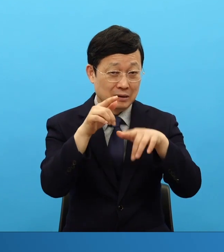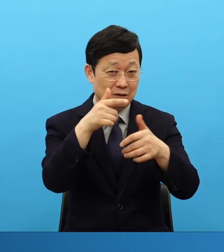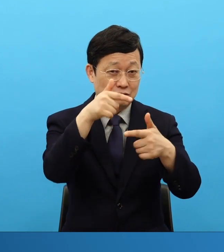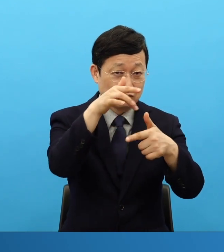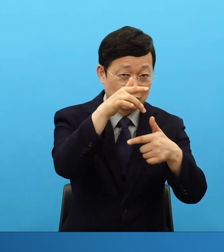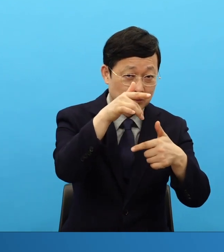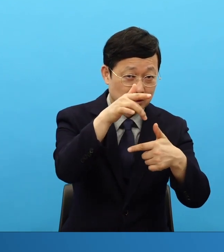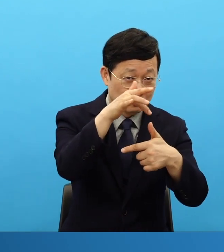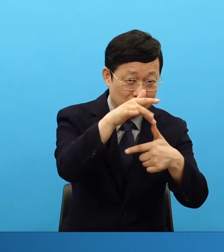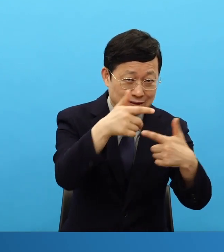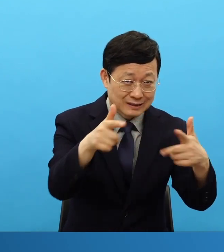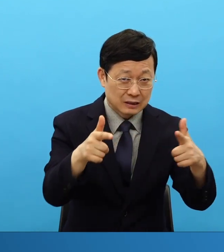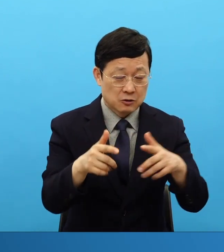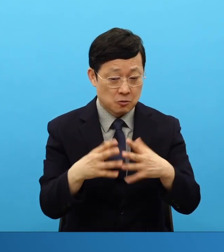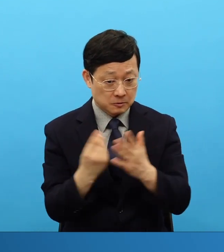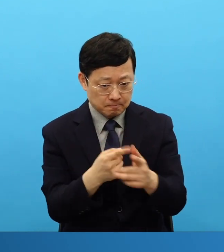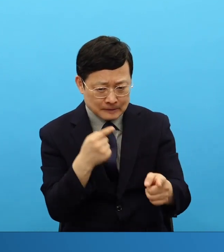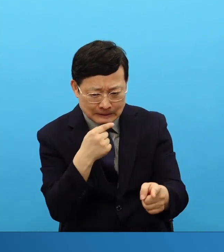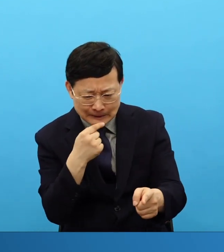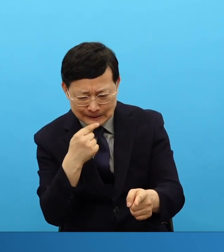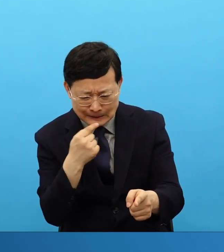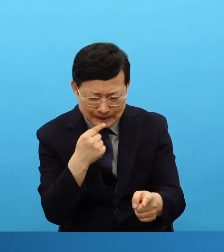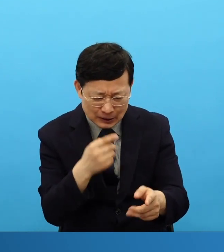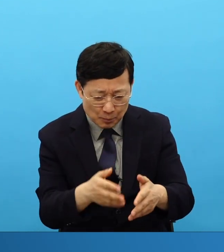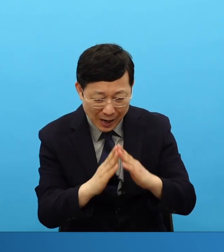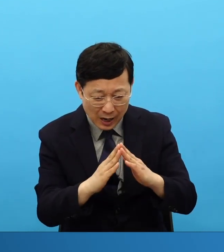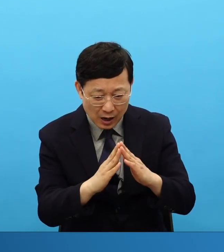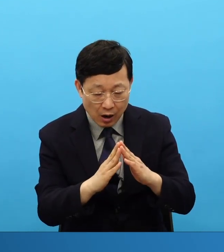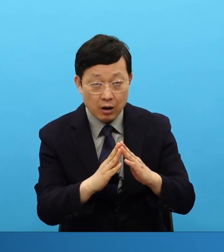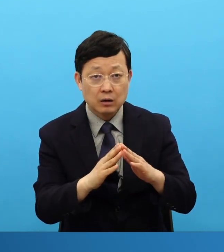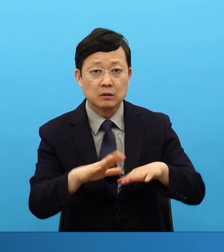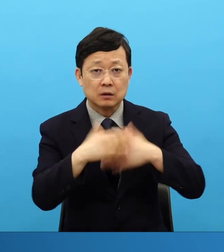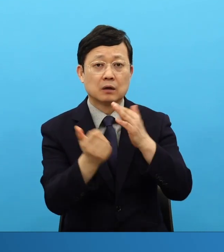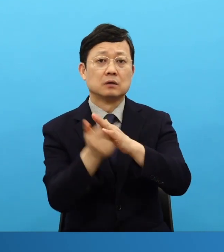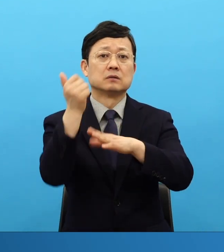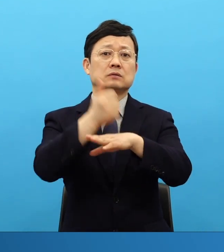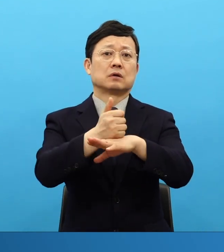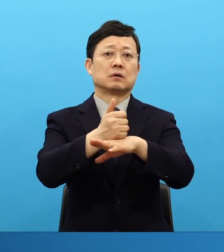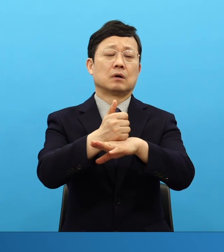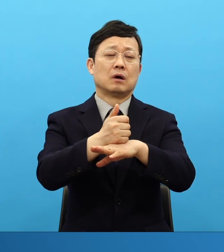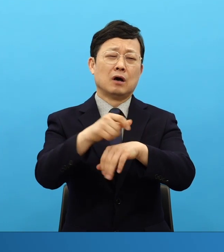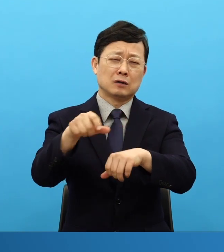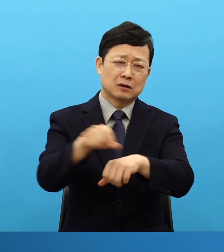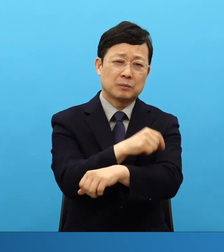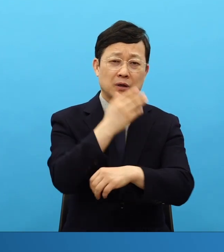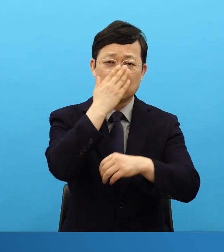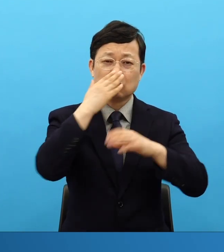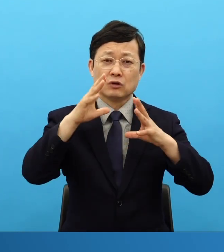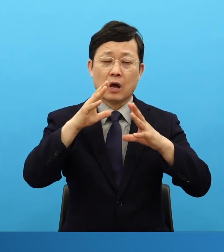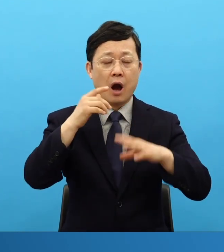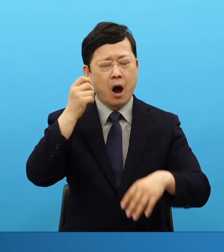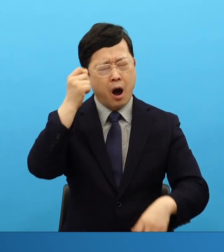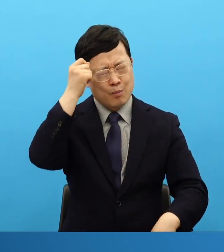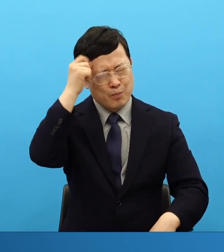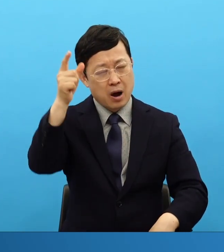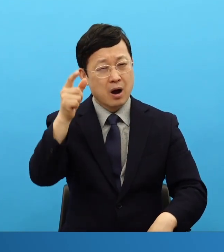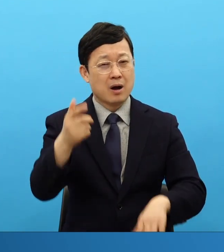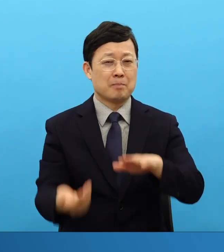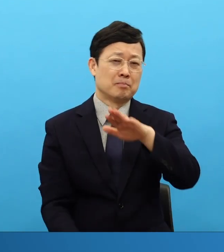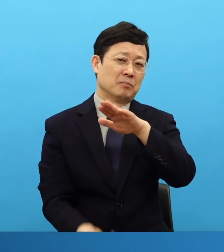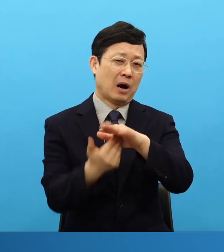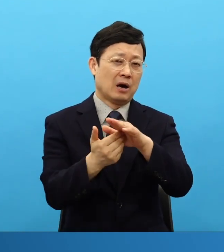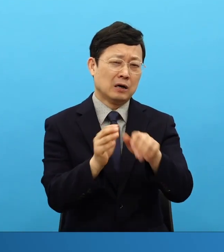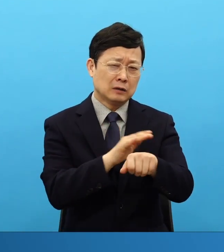impeccable preparations for the sense of the field. 세웠다면 성공해요. So even if they establish something, they succeed. 특히 유대인들 기가 차게 합니다. And they do this so well.